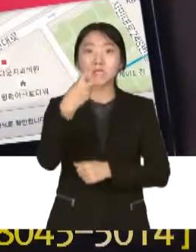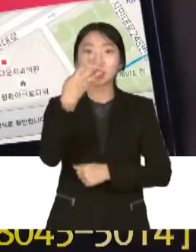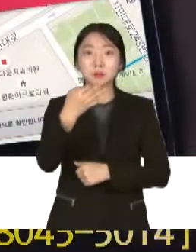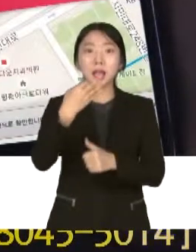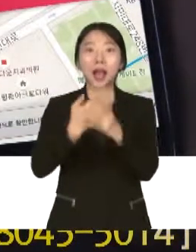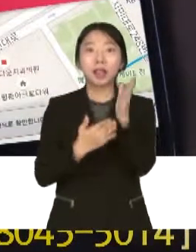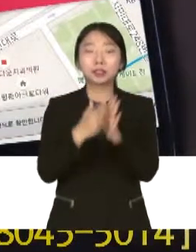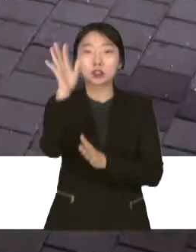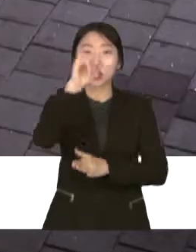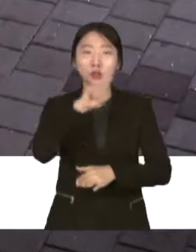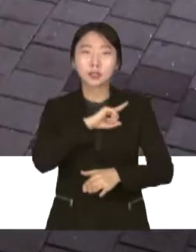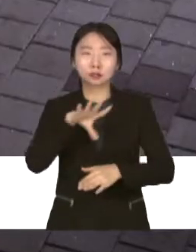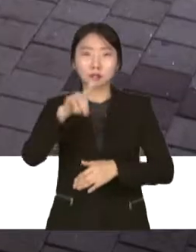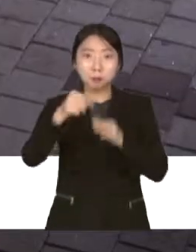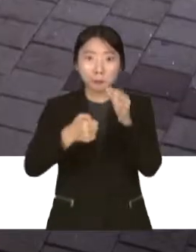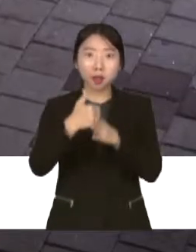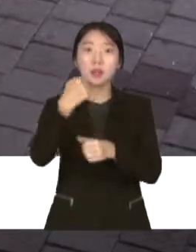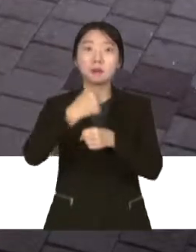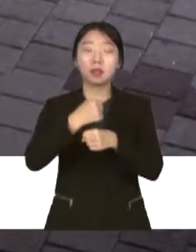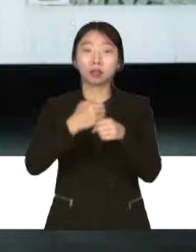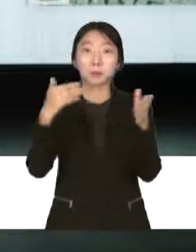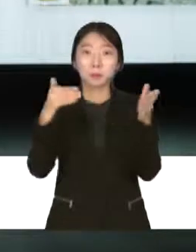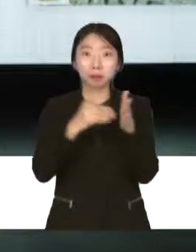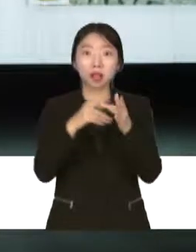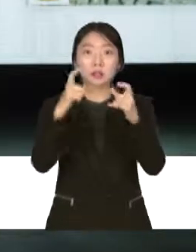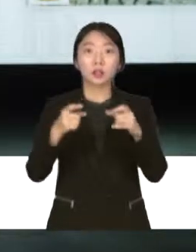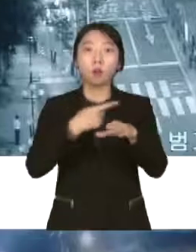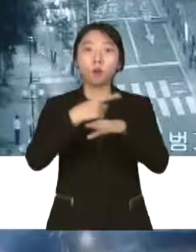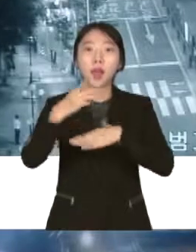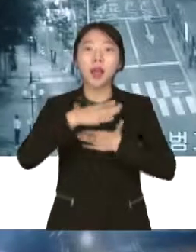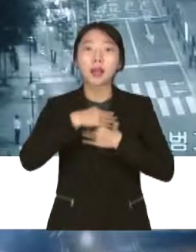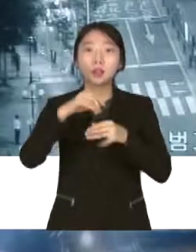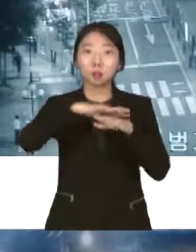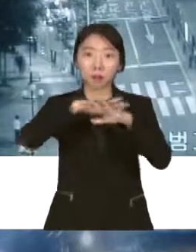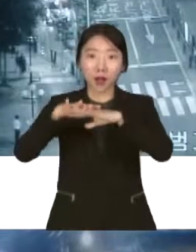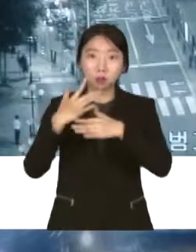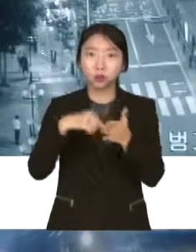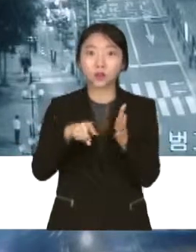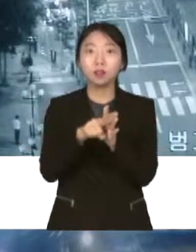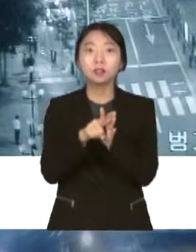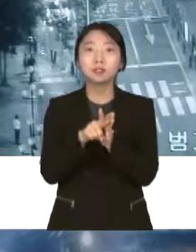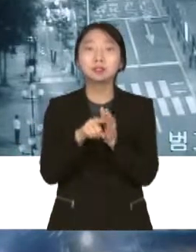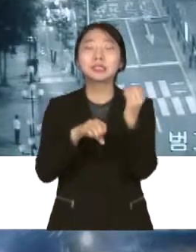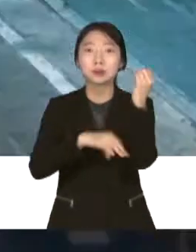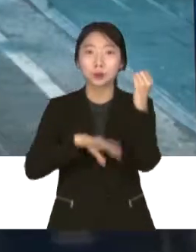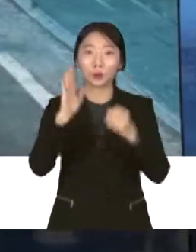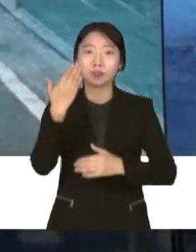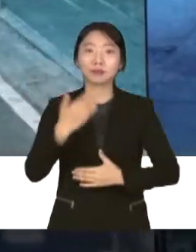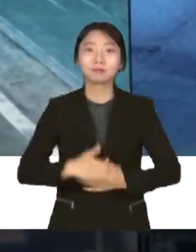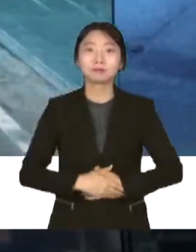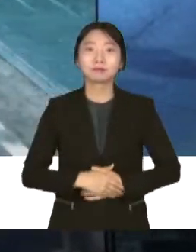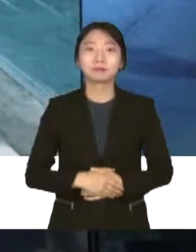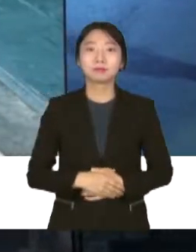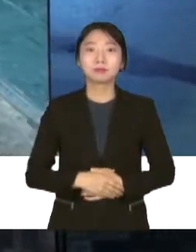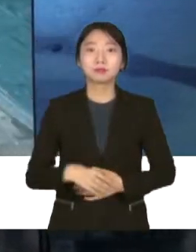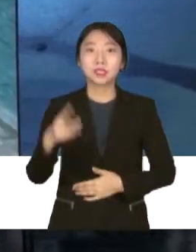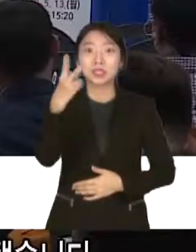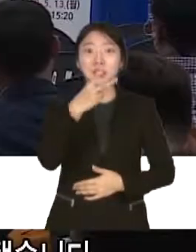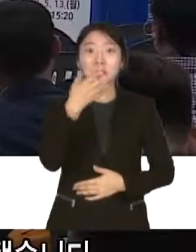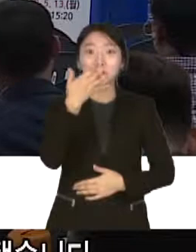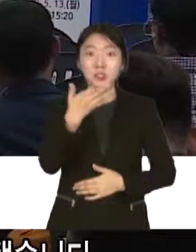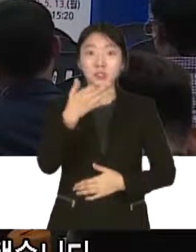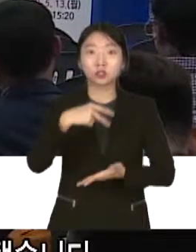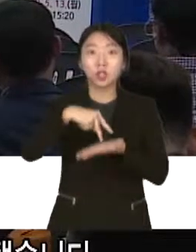는 지난 2014년 안양시가 전국 최초로 개발한 것으로 관내 외 안전망 구축을 위한 발판이 되고 있습니다